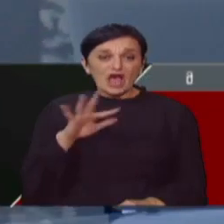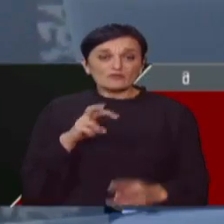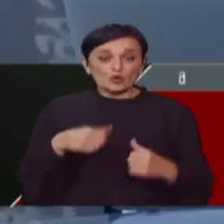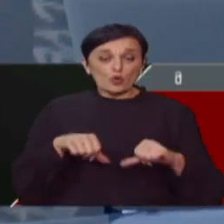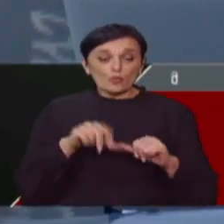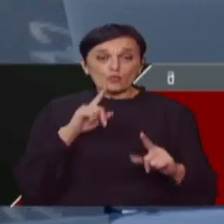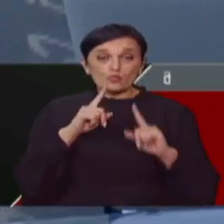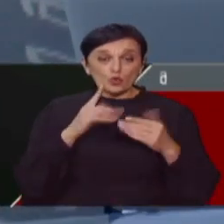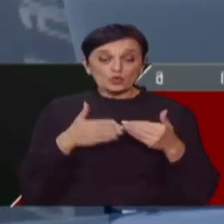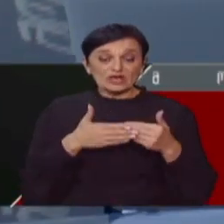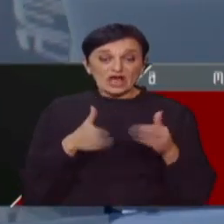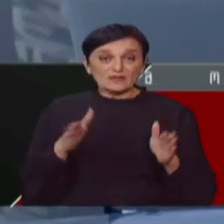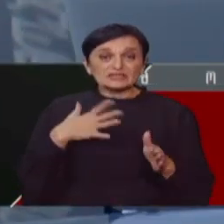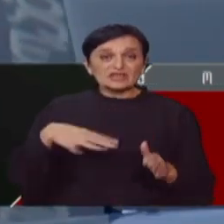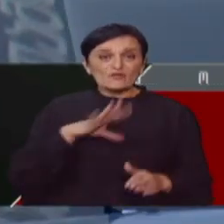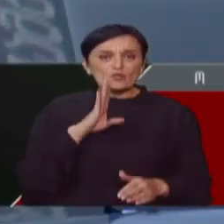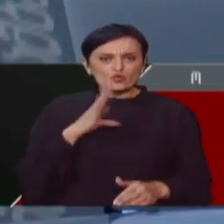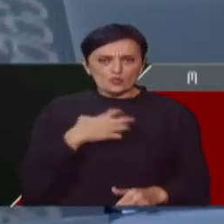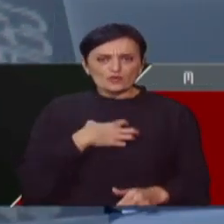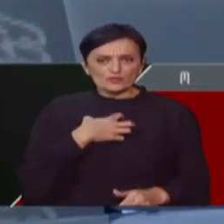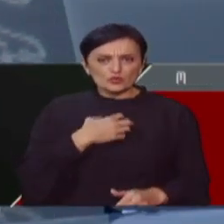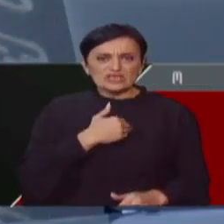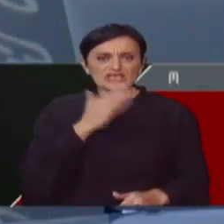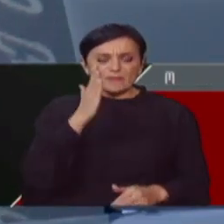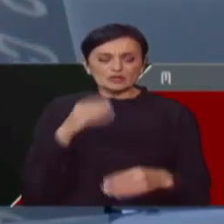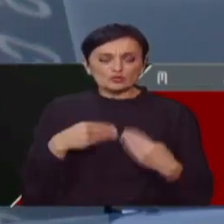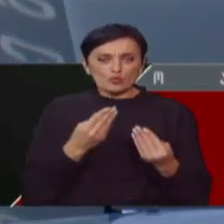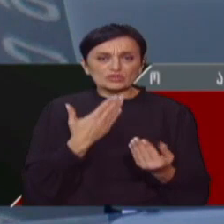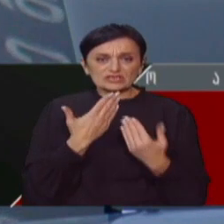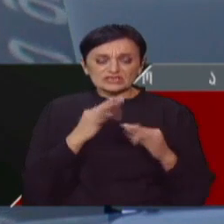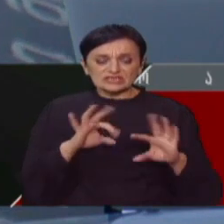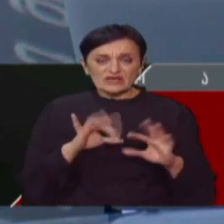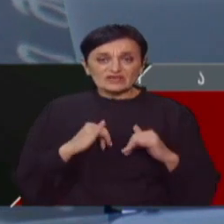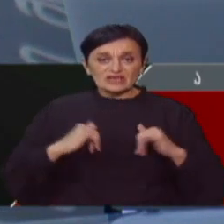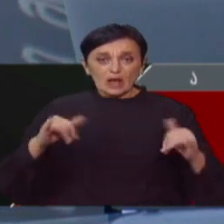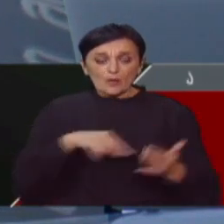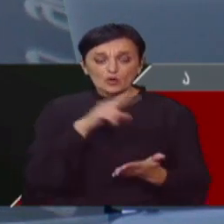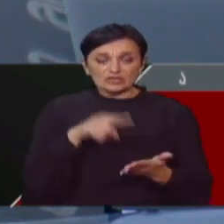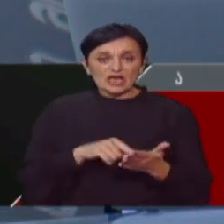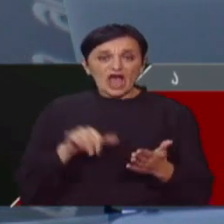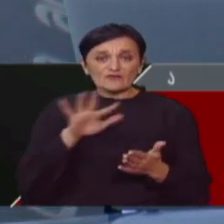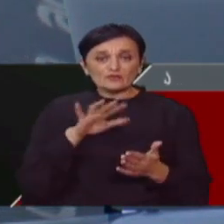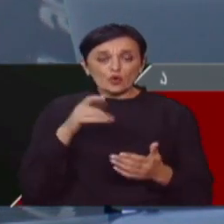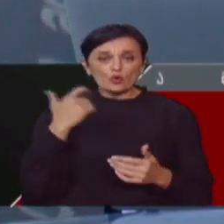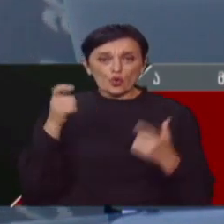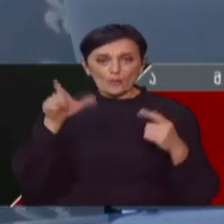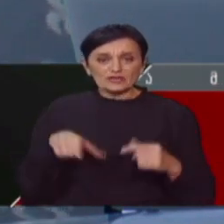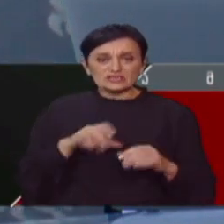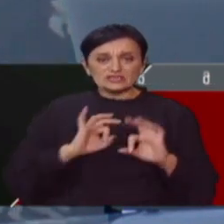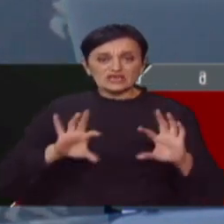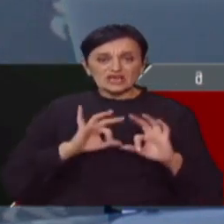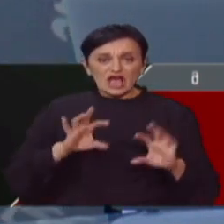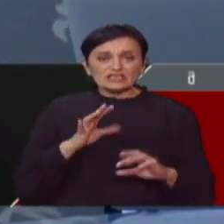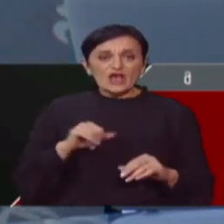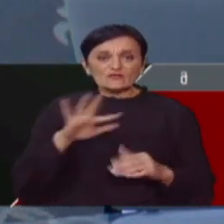Eurocomisiis forumis gaxsnamda sakartvelom Brusselidan mishtolovain da imedis momtsemi gzavnele miigo. Gapertobis saketxebshi Eurocomisiis gantsxadeba Eurokavshiris